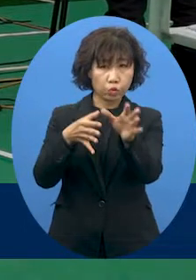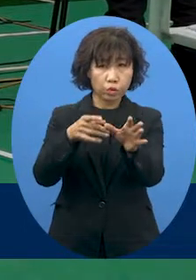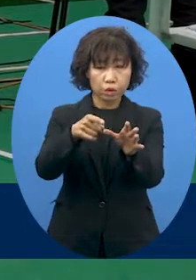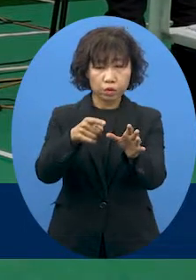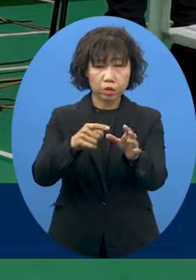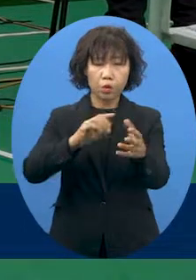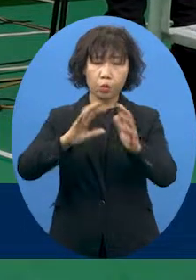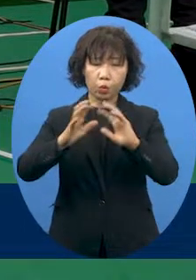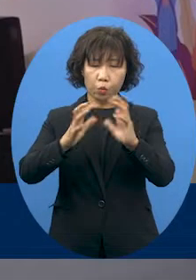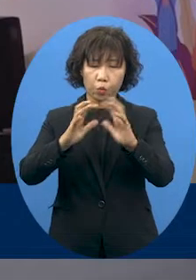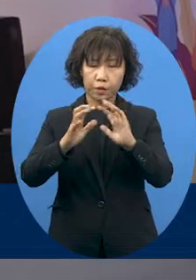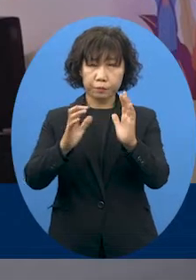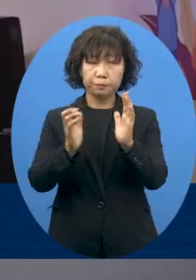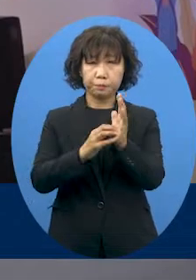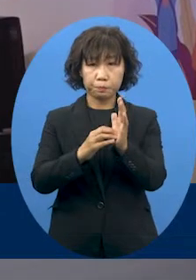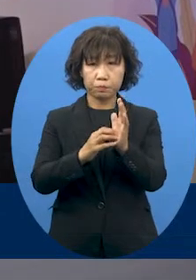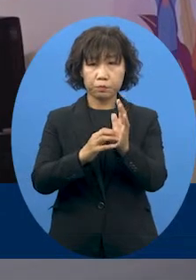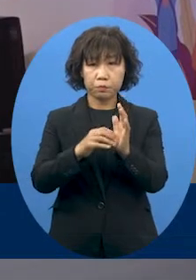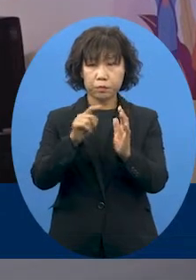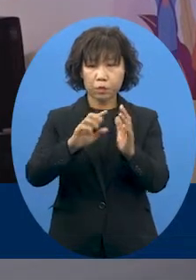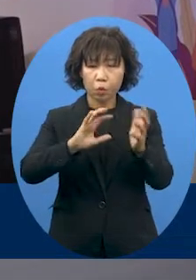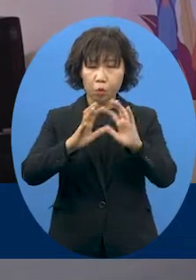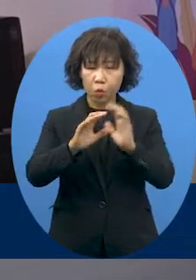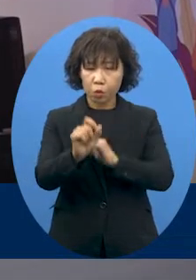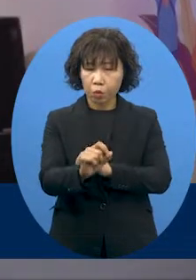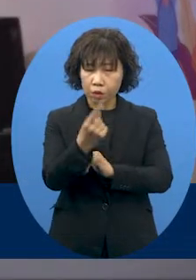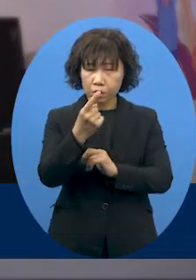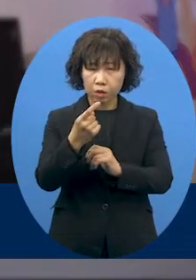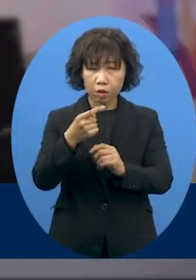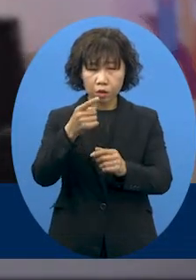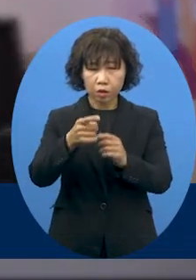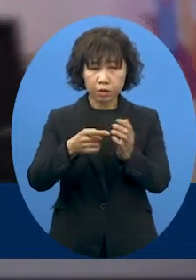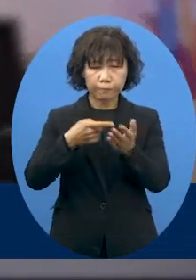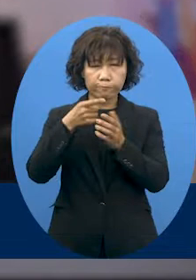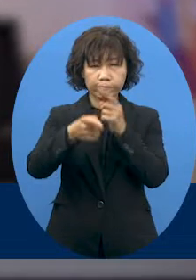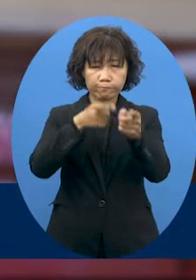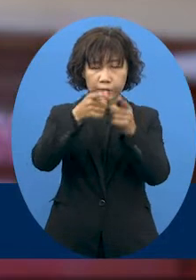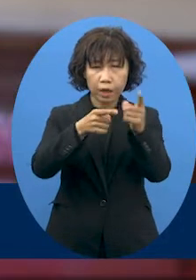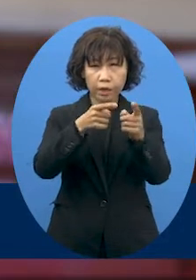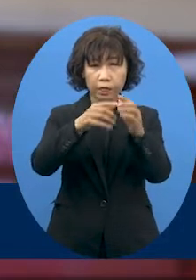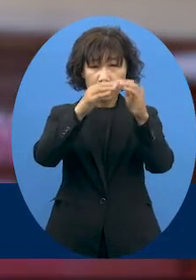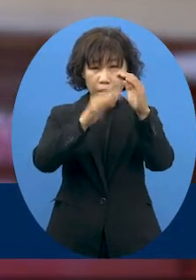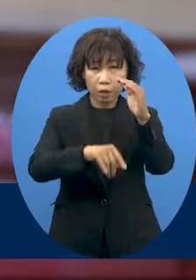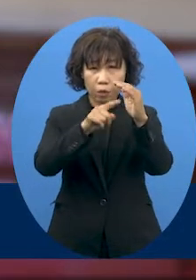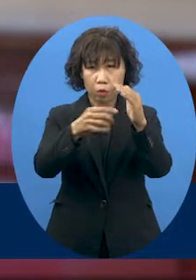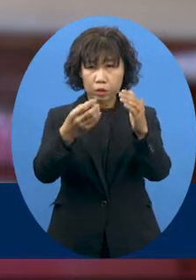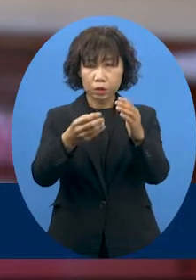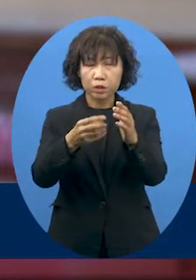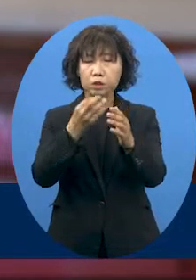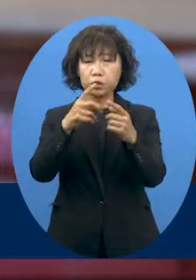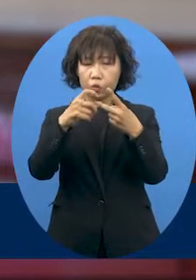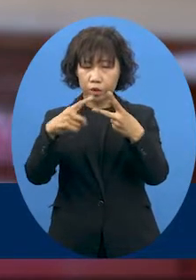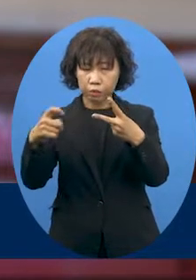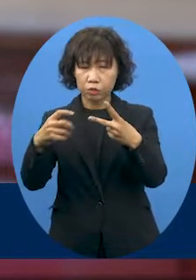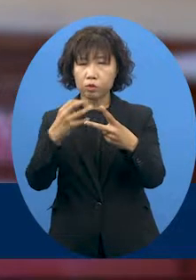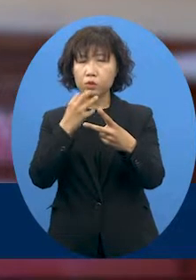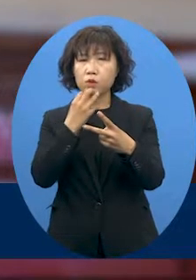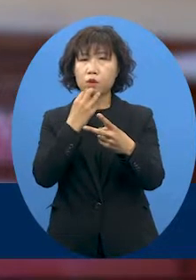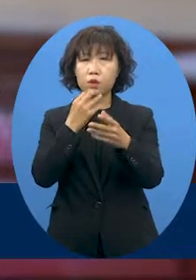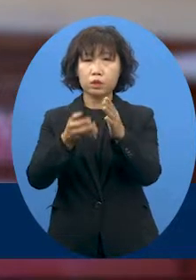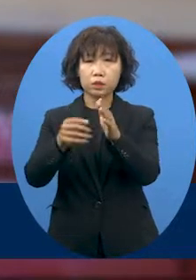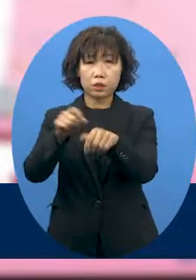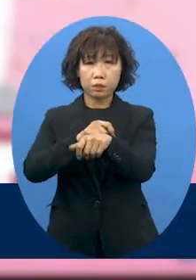우리말 교육 토론회가 개최됐으며 토론회를 통해 발굴된 교육 의자는 동대문구 와 서울특별시